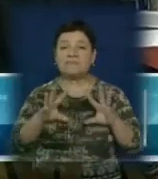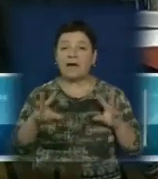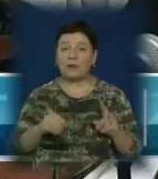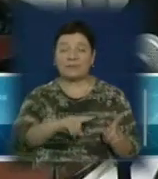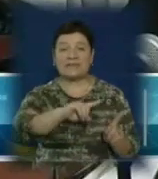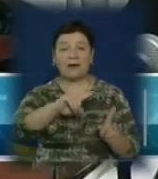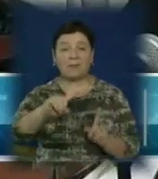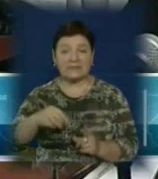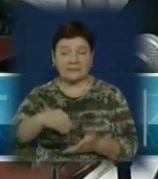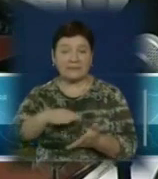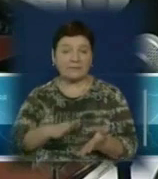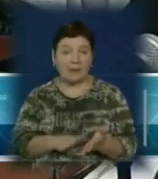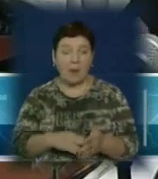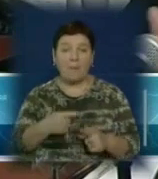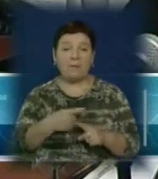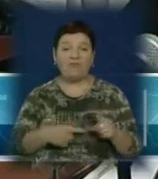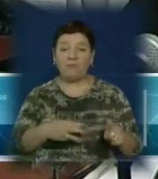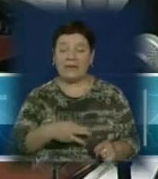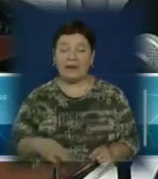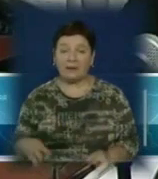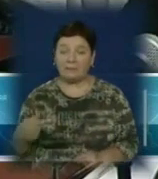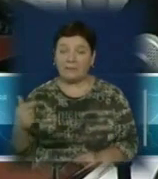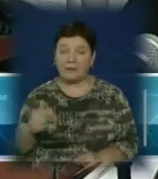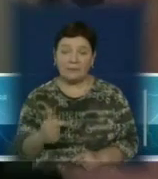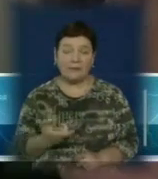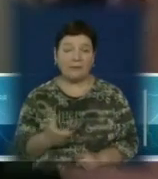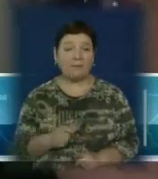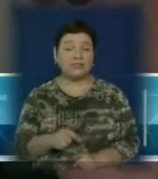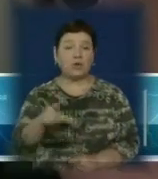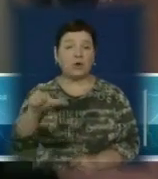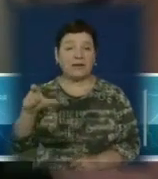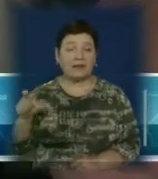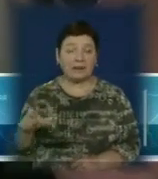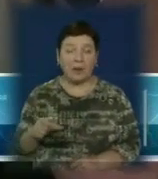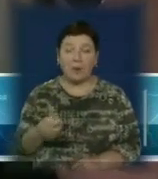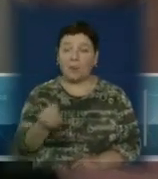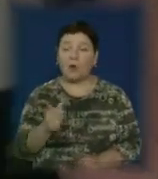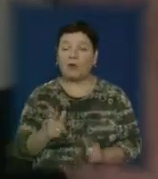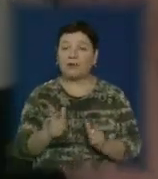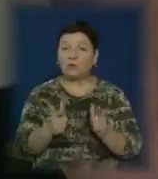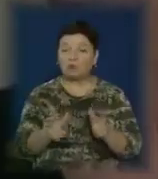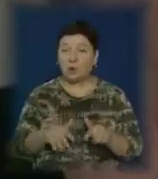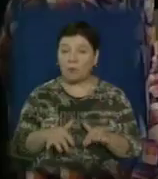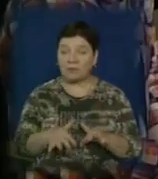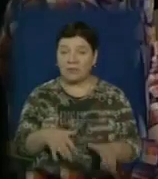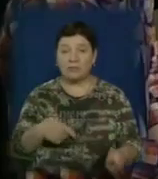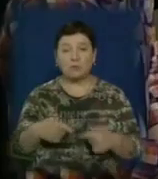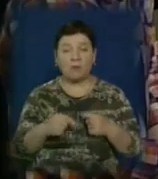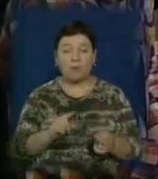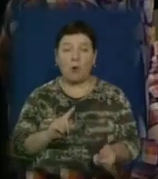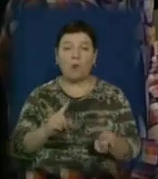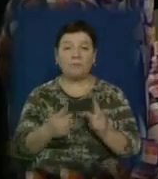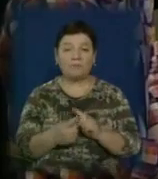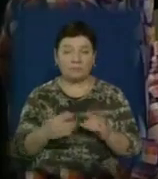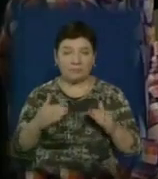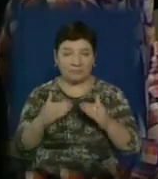закарпатці задекларували майже півмільярда гривень. Найбільше громадяни звітували про надходження від операцій з продажу чи обміну нерухомого